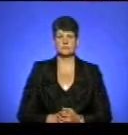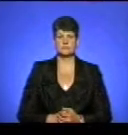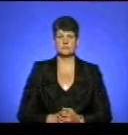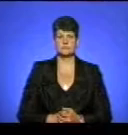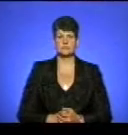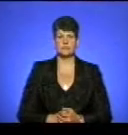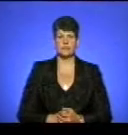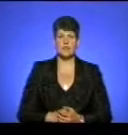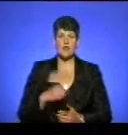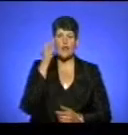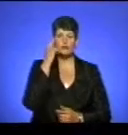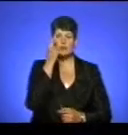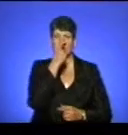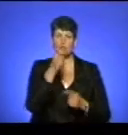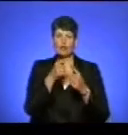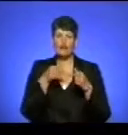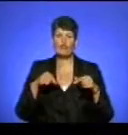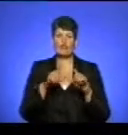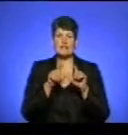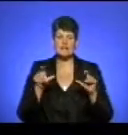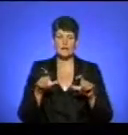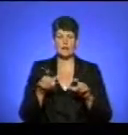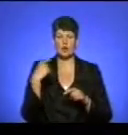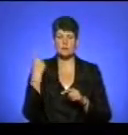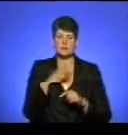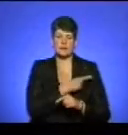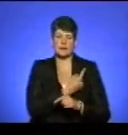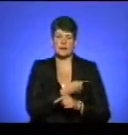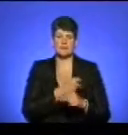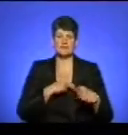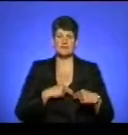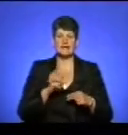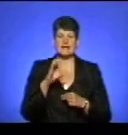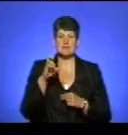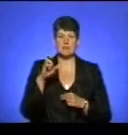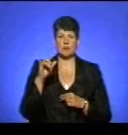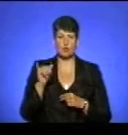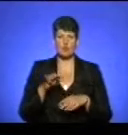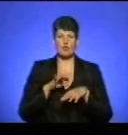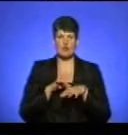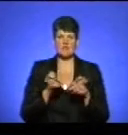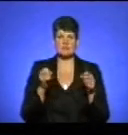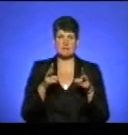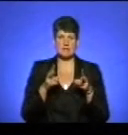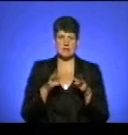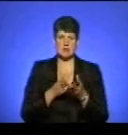В офтальмологічному відділенні обласної університетської лікарні працівники СБУ та прокуратури проводили